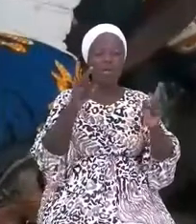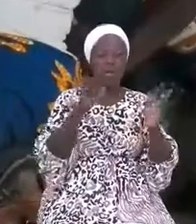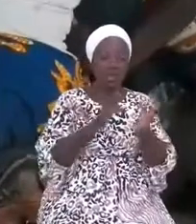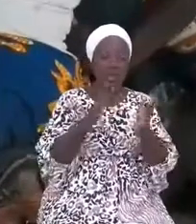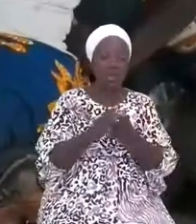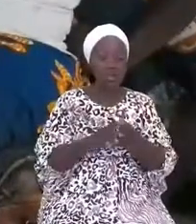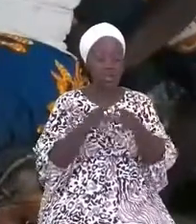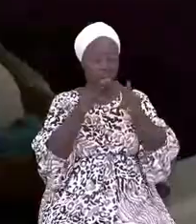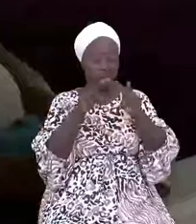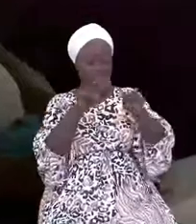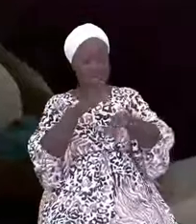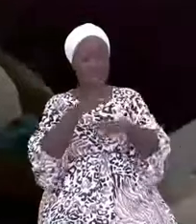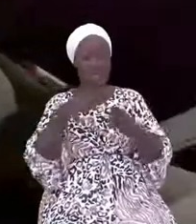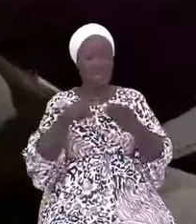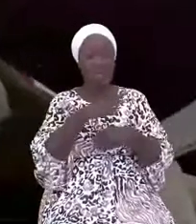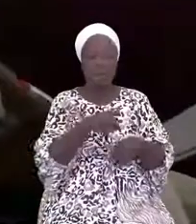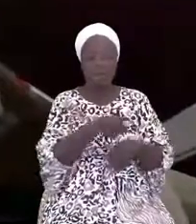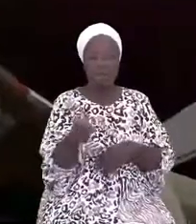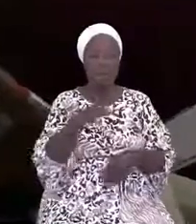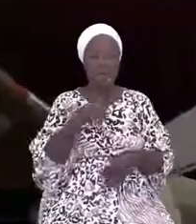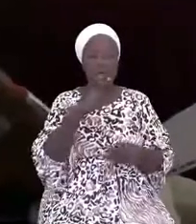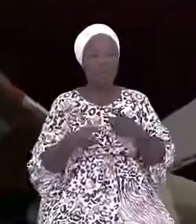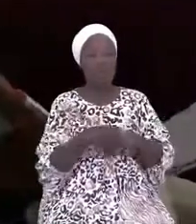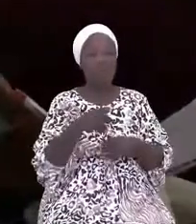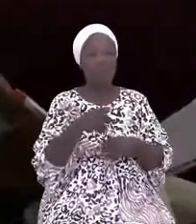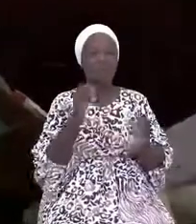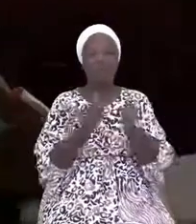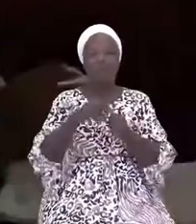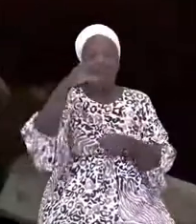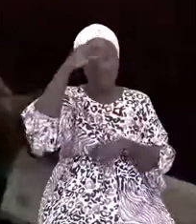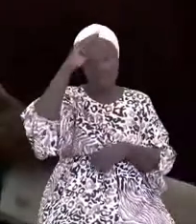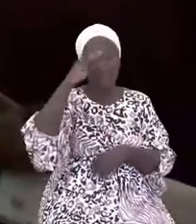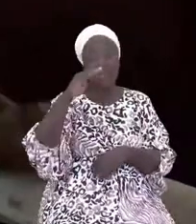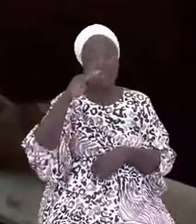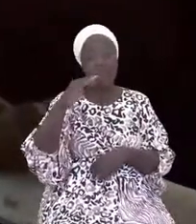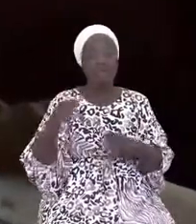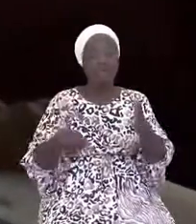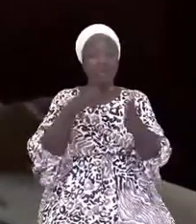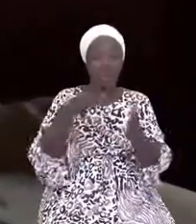leur dit, aux hommes, cela est impossible.